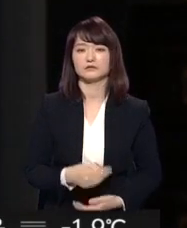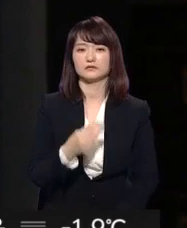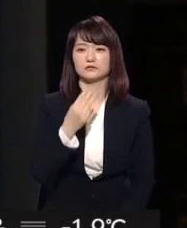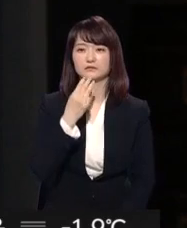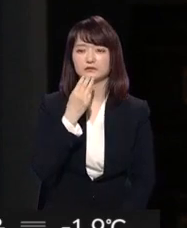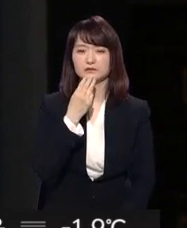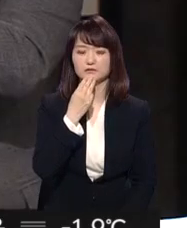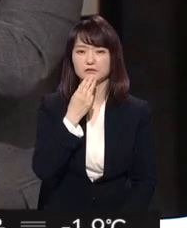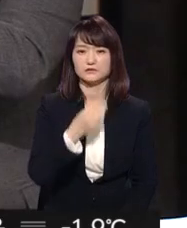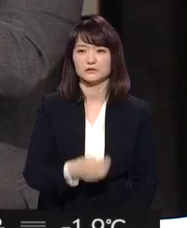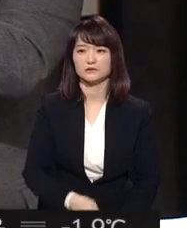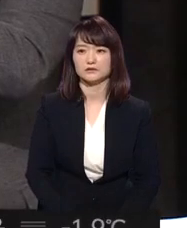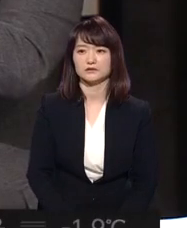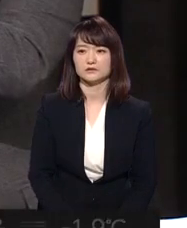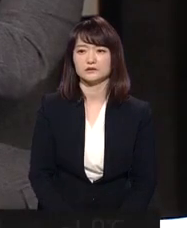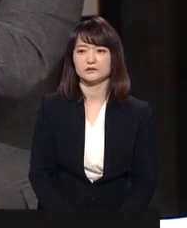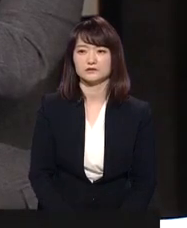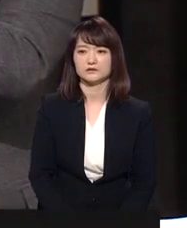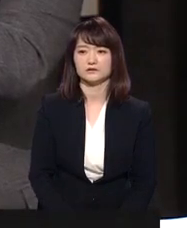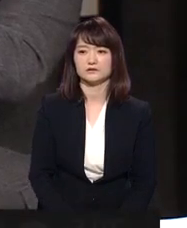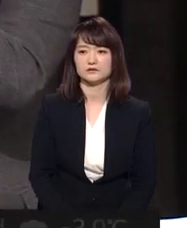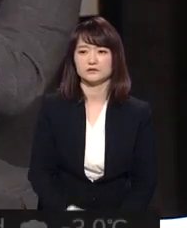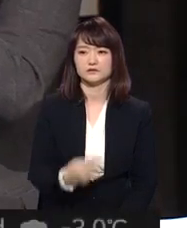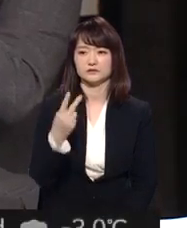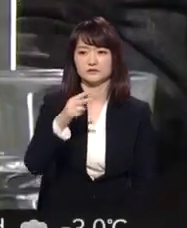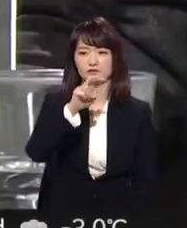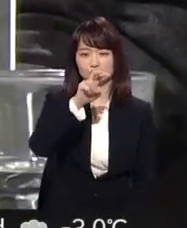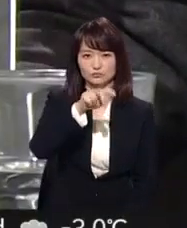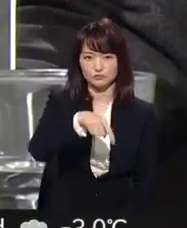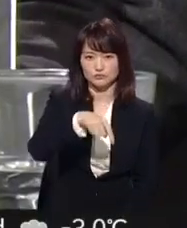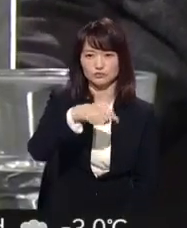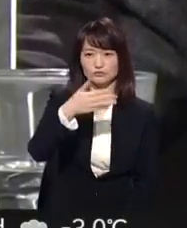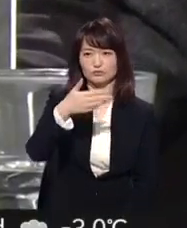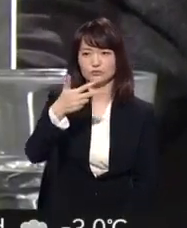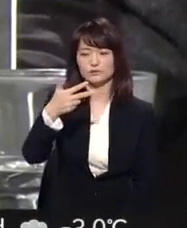서울이 무 9716이 차량이었습니다이